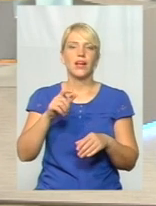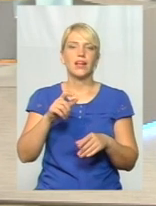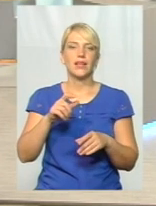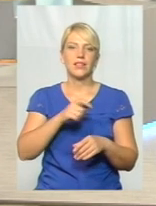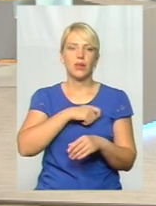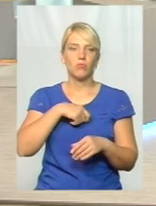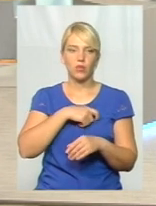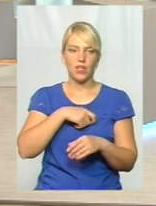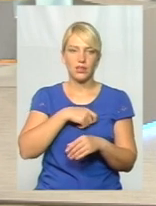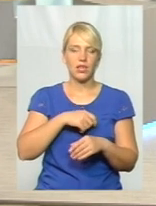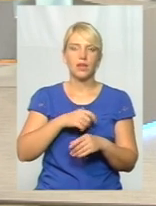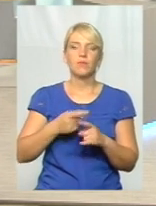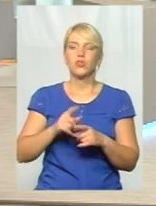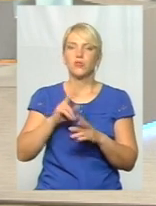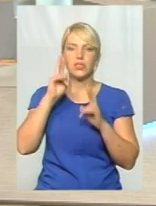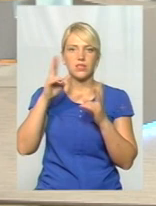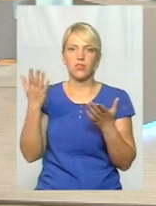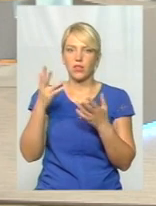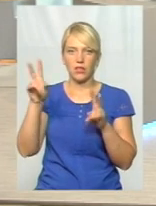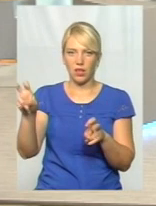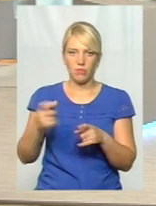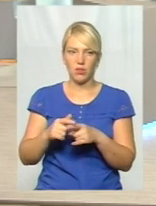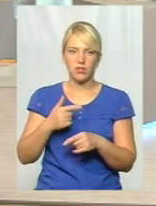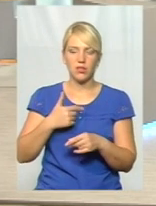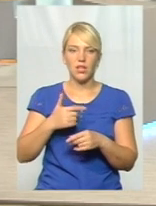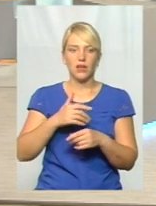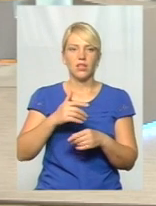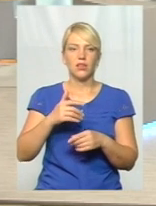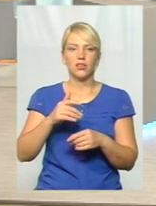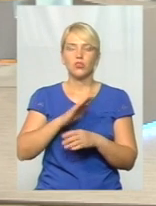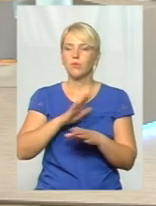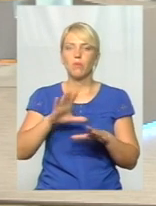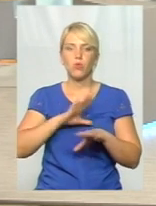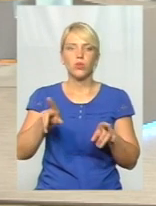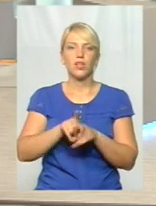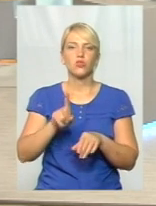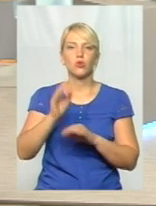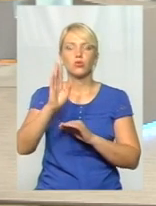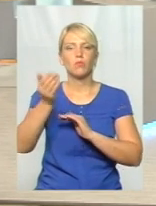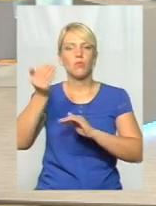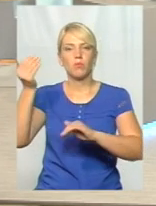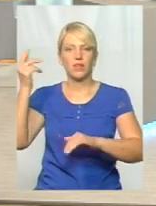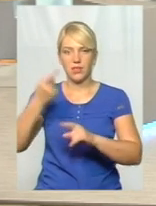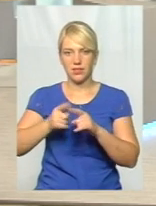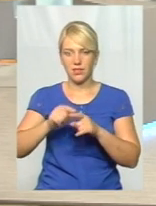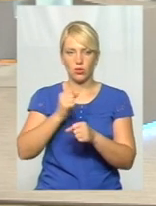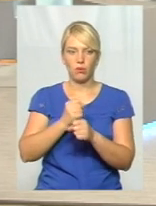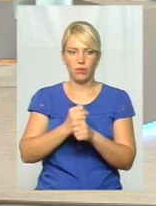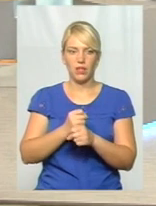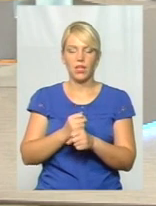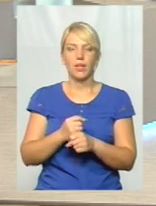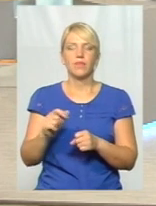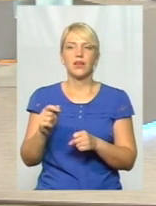предметом ситуації, тобто складається враження, що там, знаєте, як попередники це зробили. Тобто ті, що вже от в травні місяці пішли, це вони от так зробили, а їм зараз треба